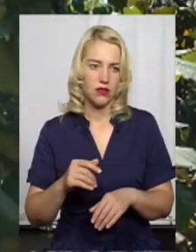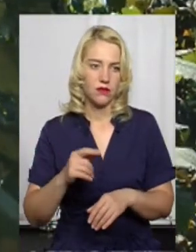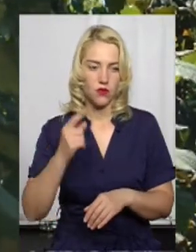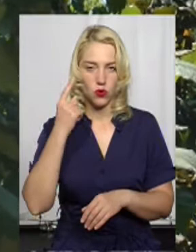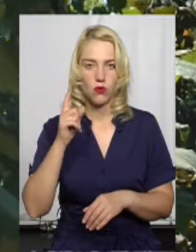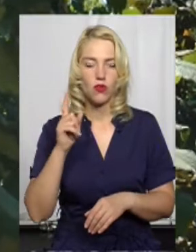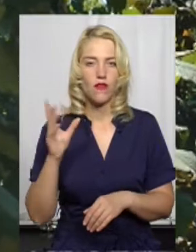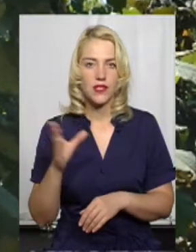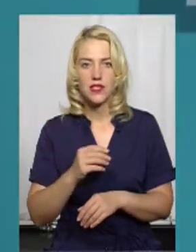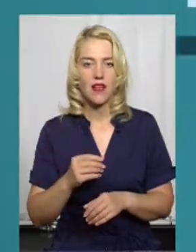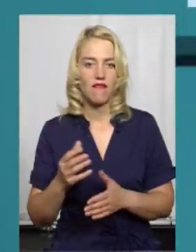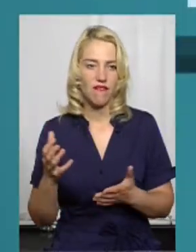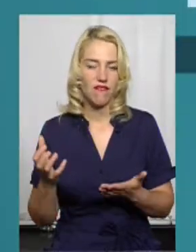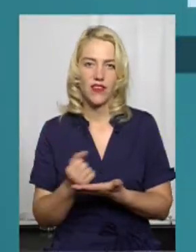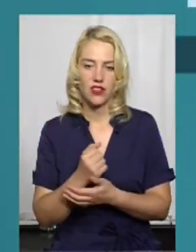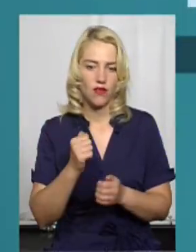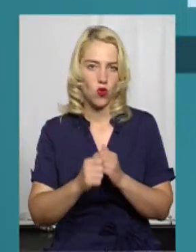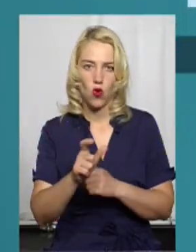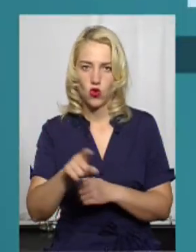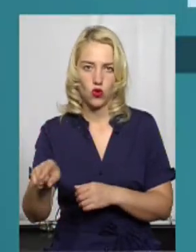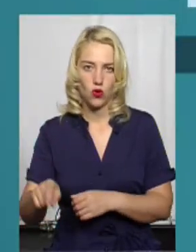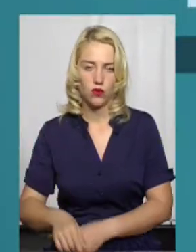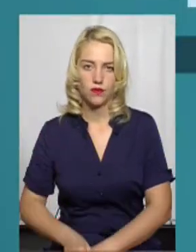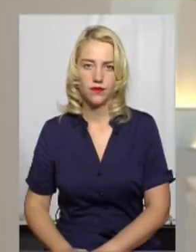в кожного навіть.